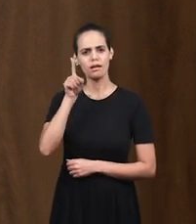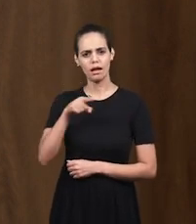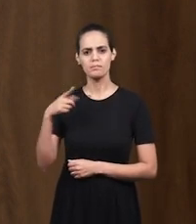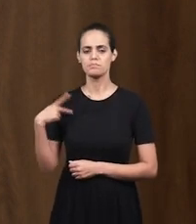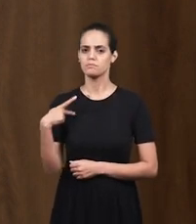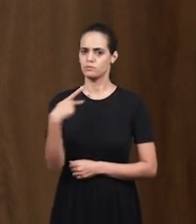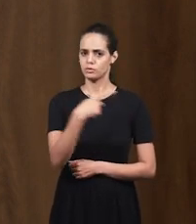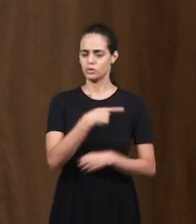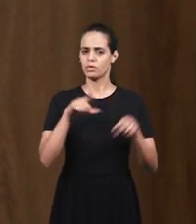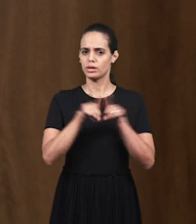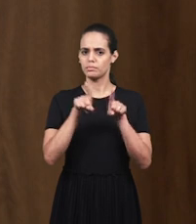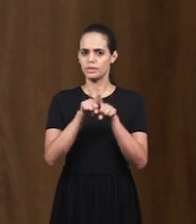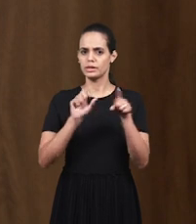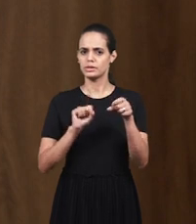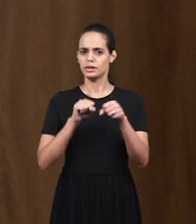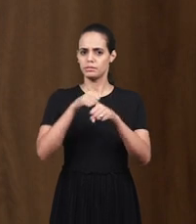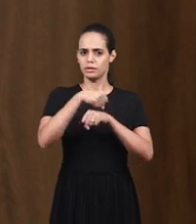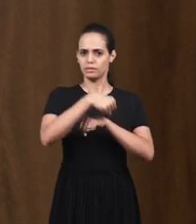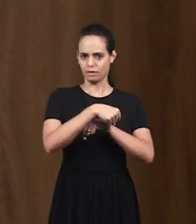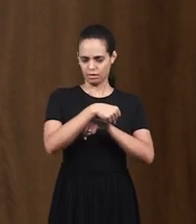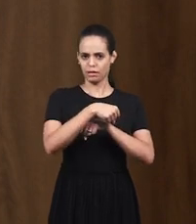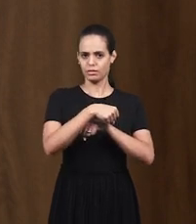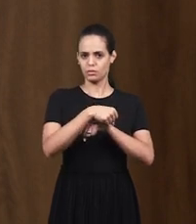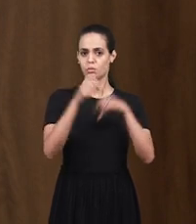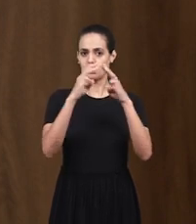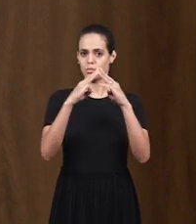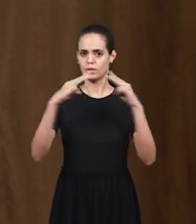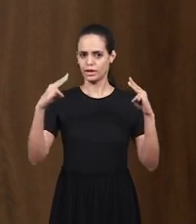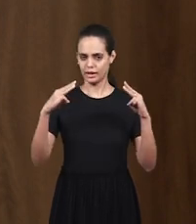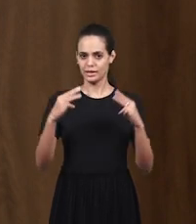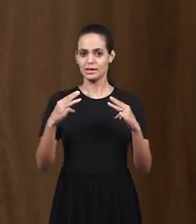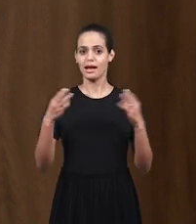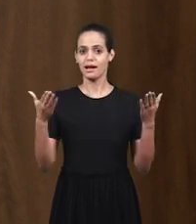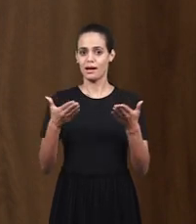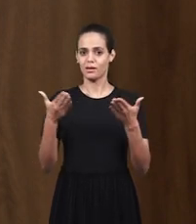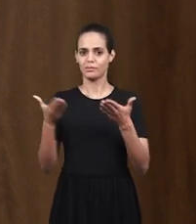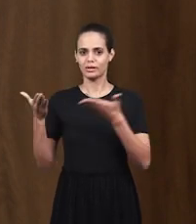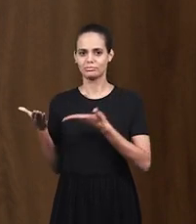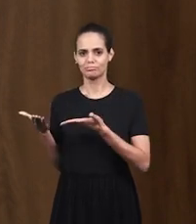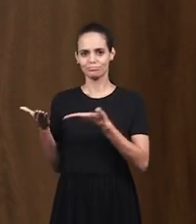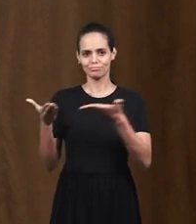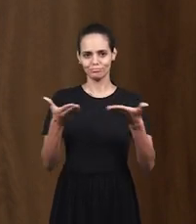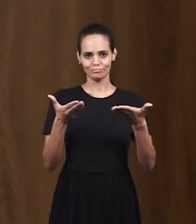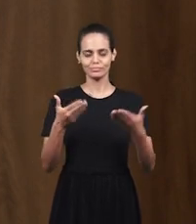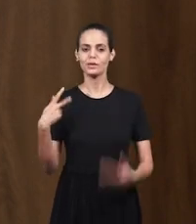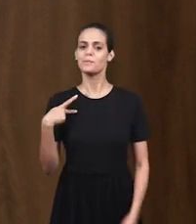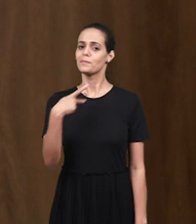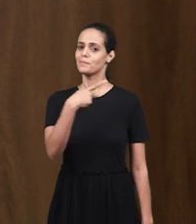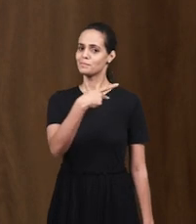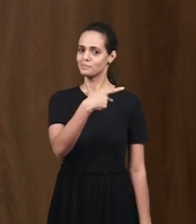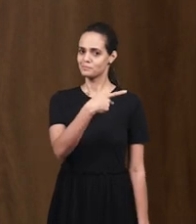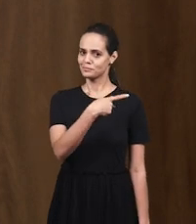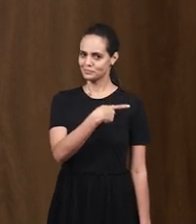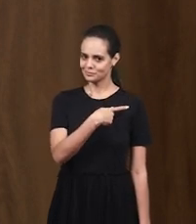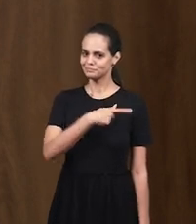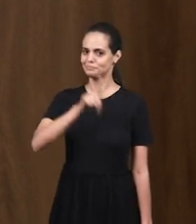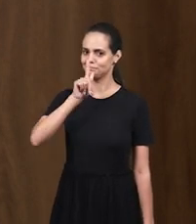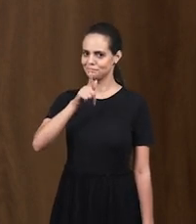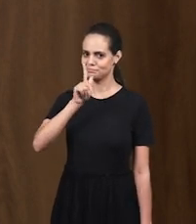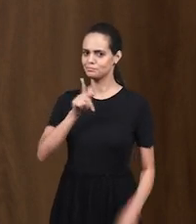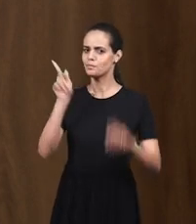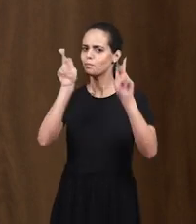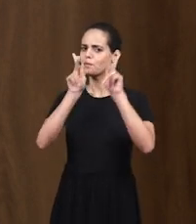также профессор семинаров наших, и к нему мы обращаемся. Пастор Жида Тигейрус,